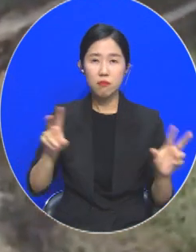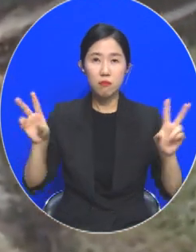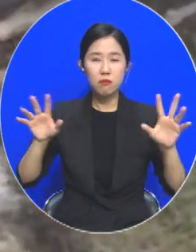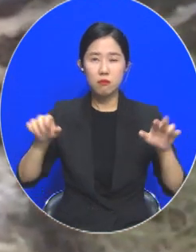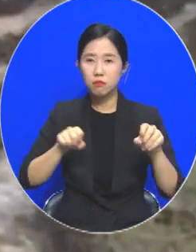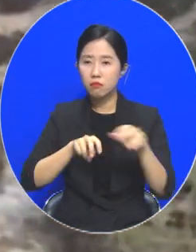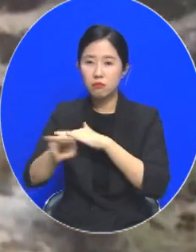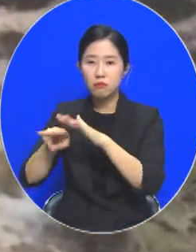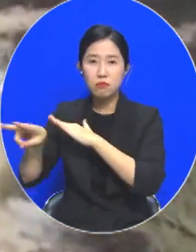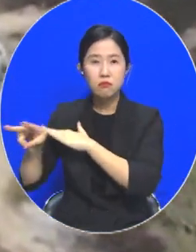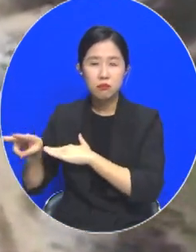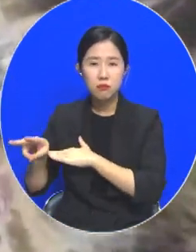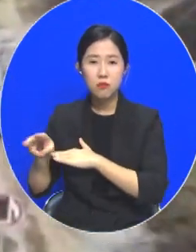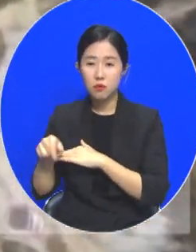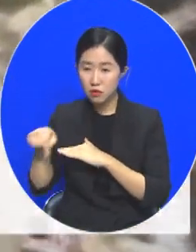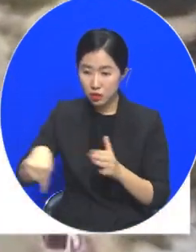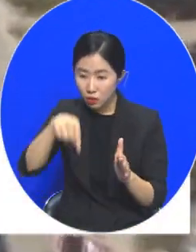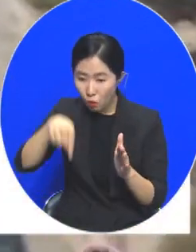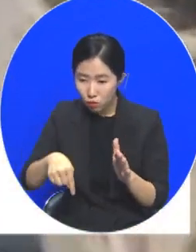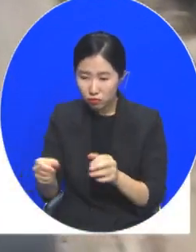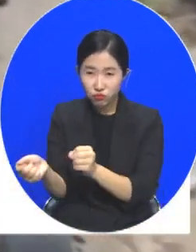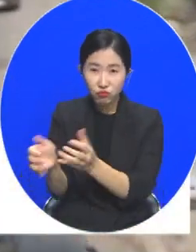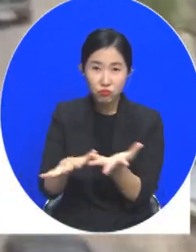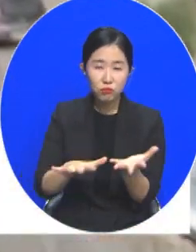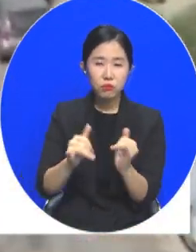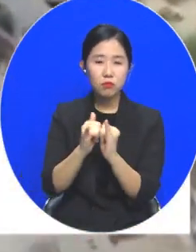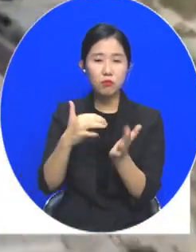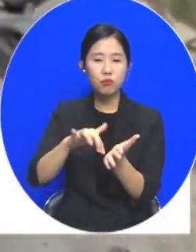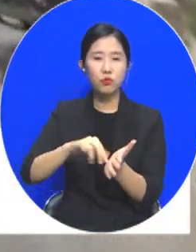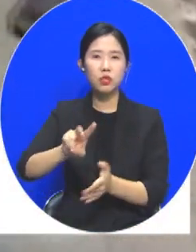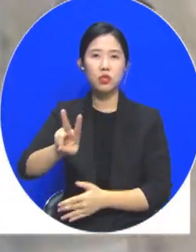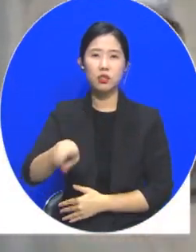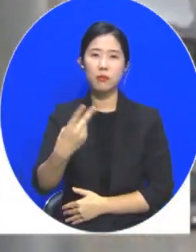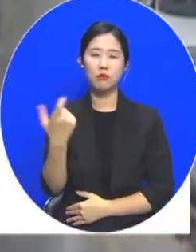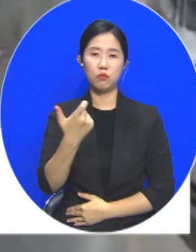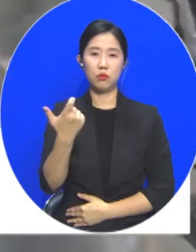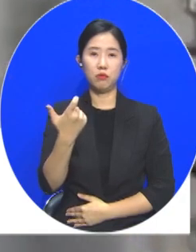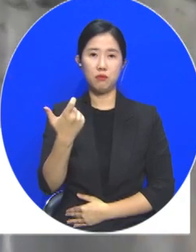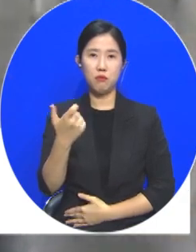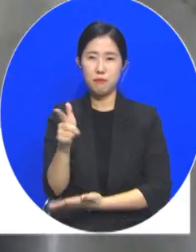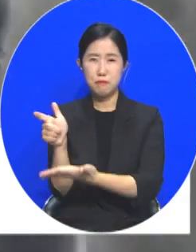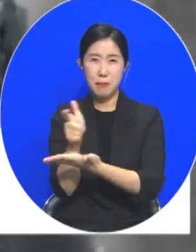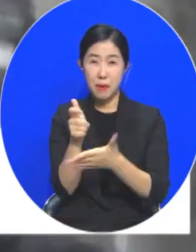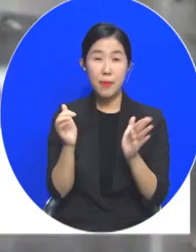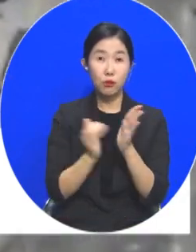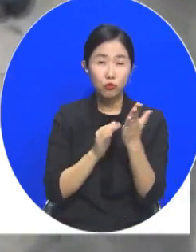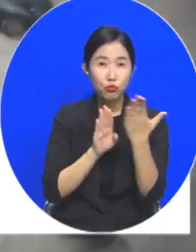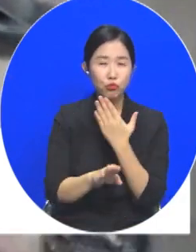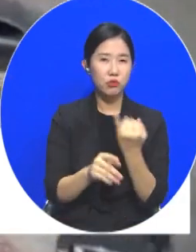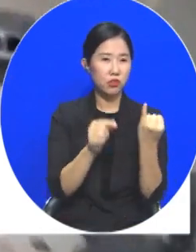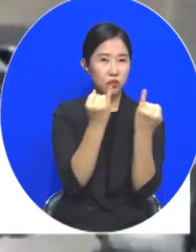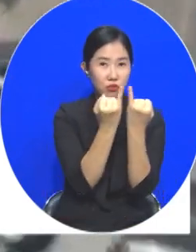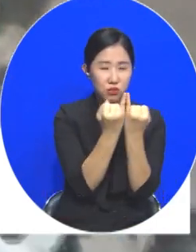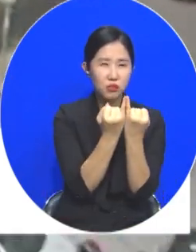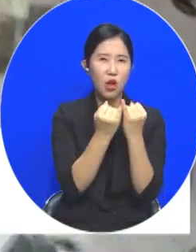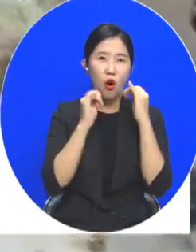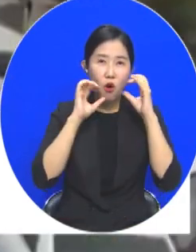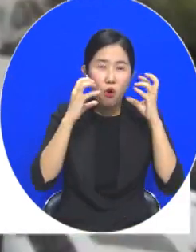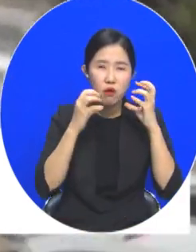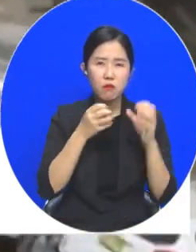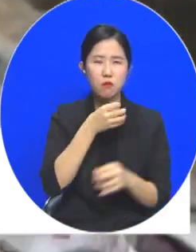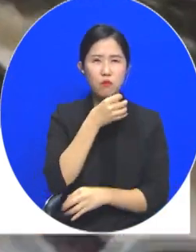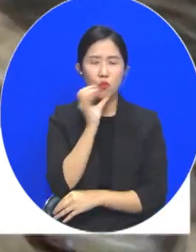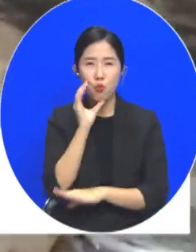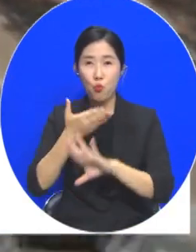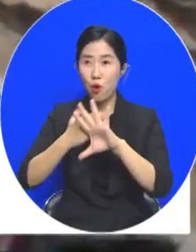축제 현장엔 269의 시신이 발견됐습니다. 하마스는 무차별 총격에 이어 여성과 어린이, 노인, 외국인 등 100여